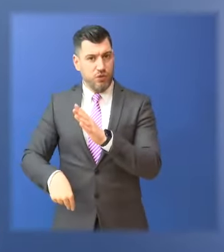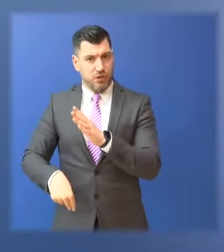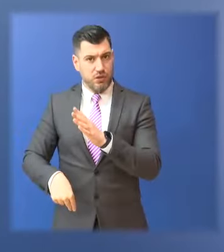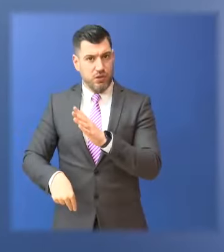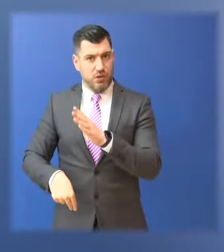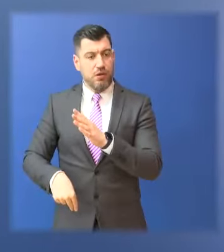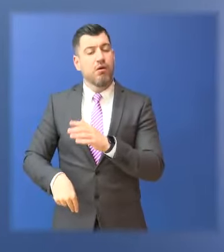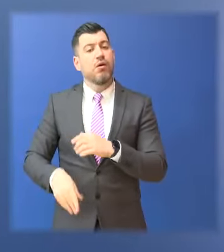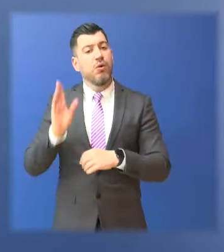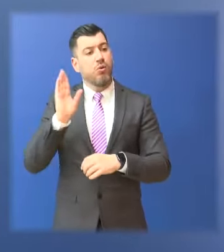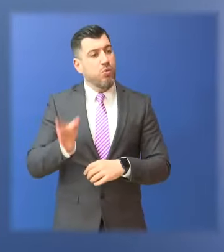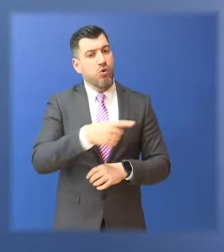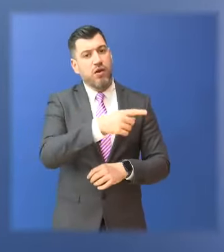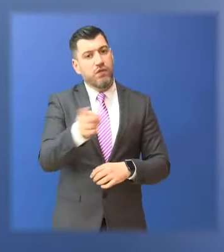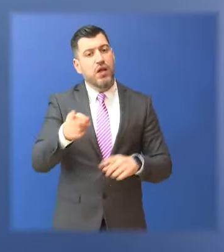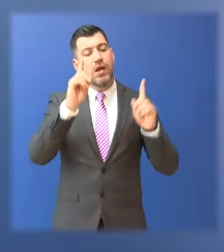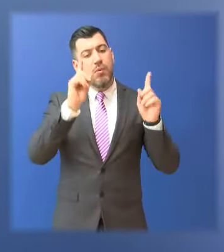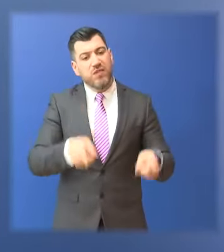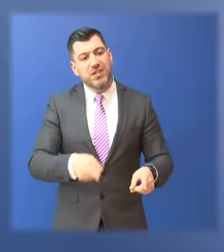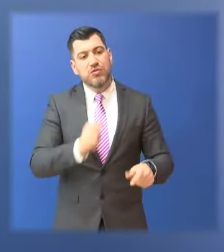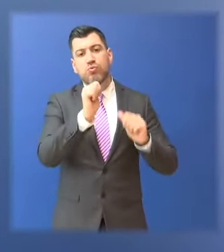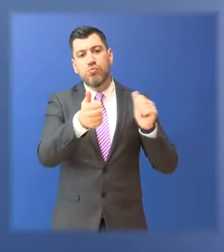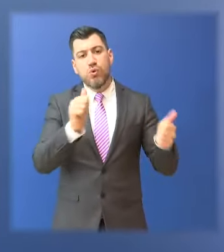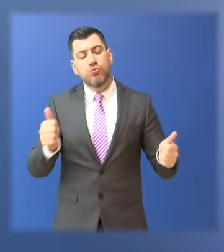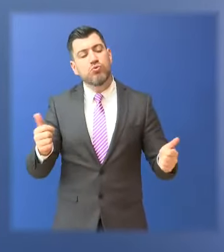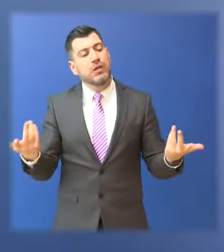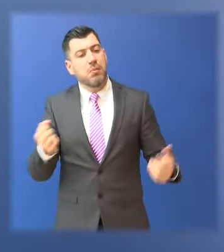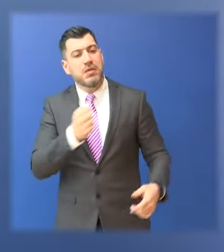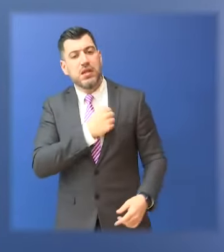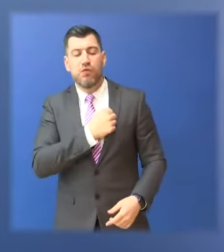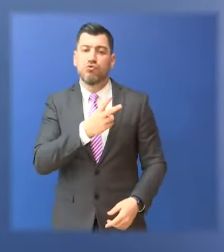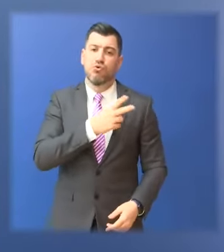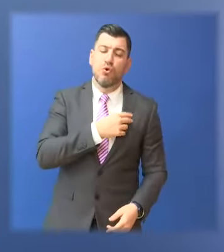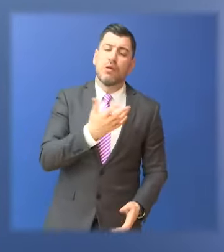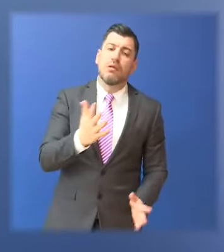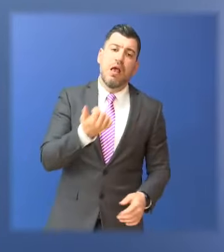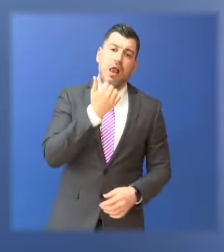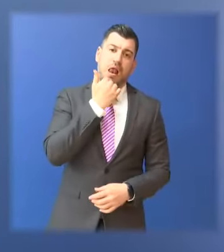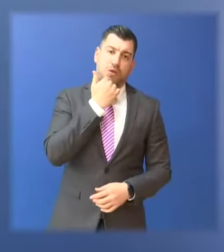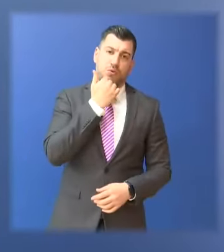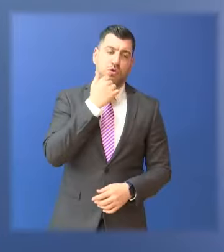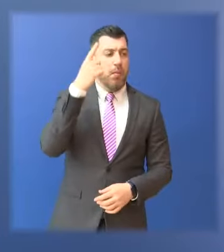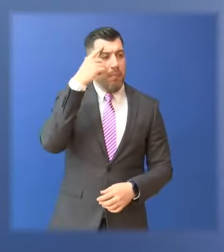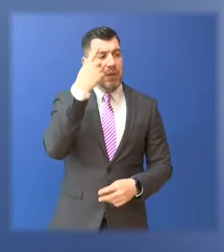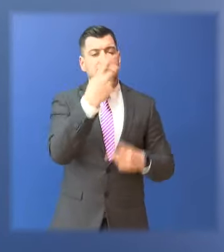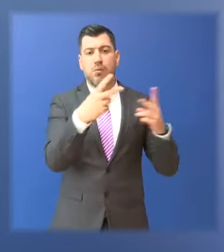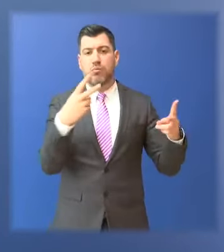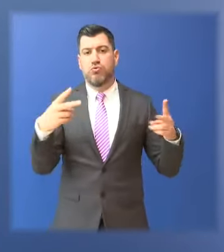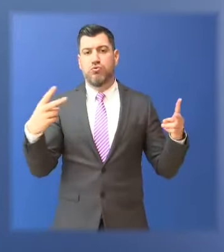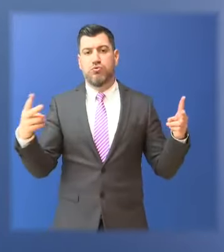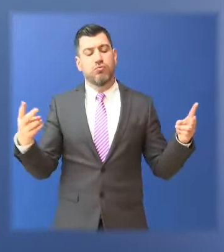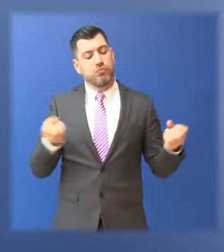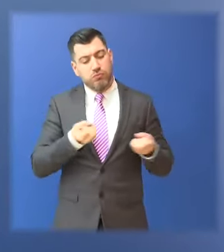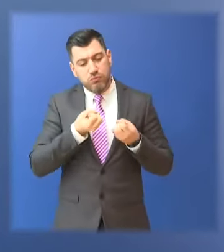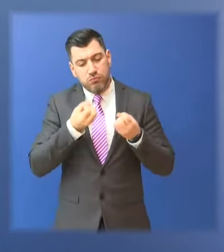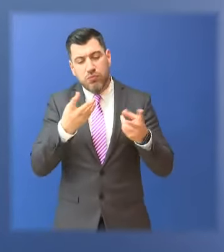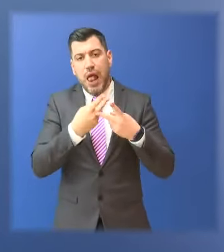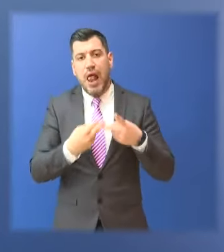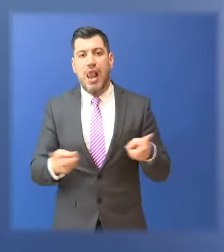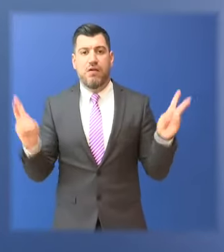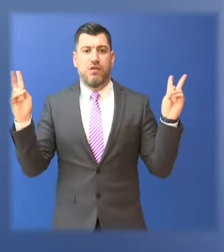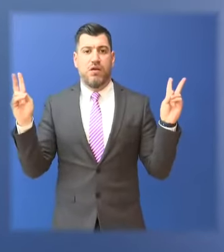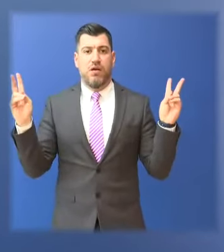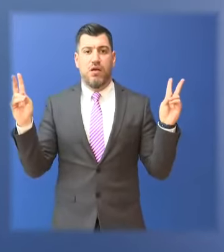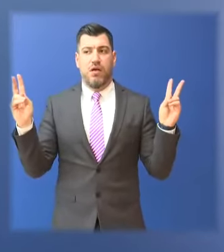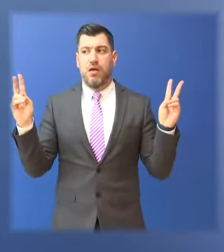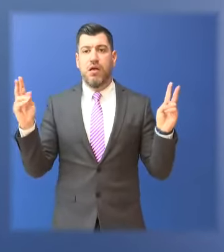να αποφασίσουν, να ψηφίσουν τι θεωρούν αυτοί σωστό. Με βάση τη δική τους άποψη και έκφραση ελεύθερης βούλησης. Εμείς